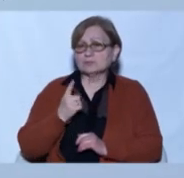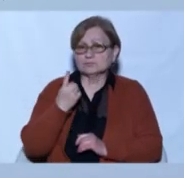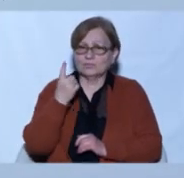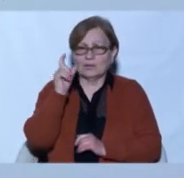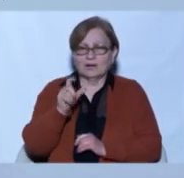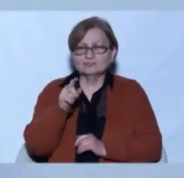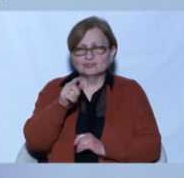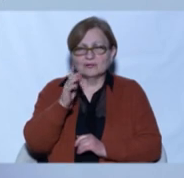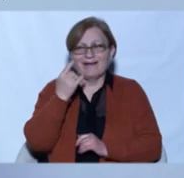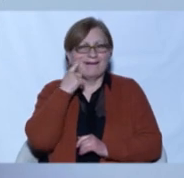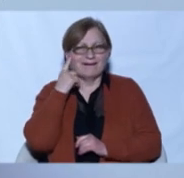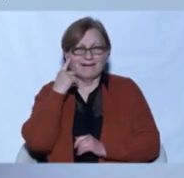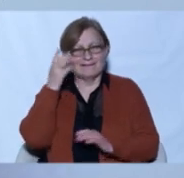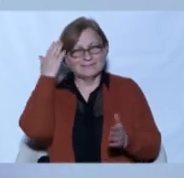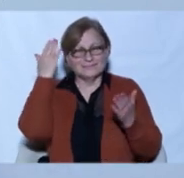ამაზე იფიქრებ.